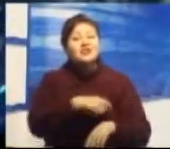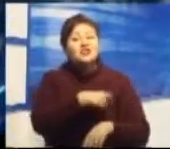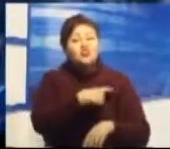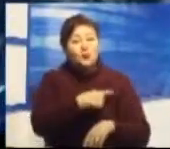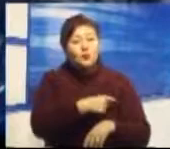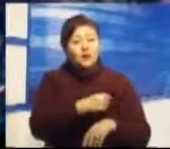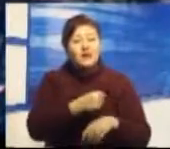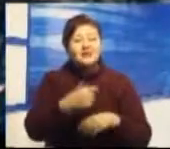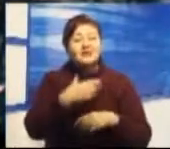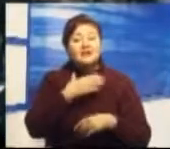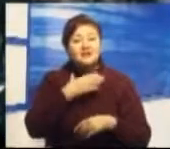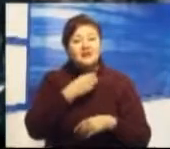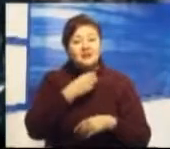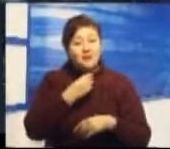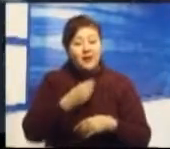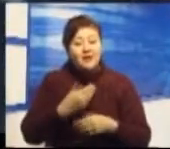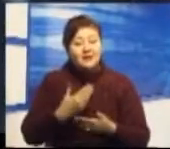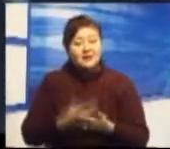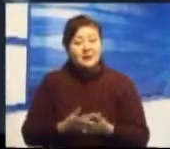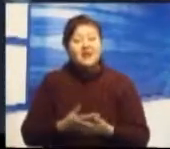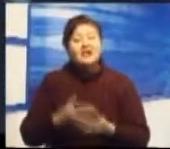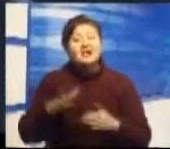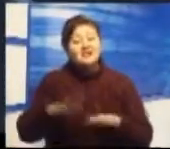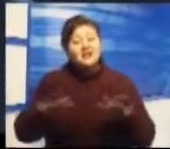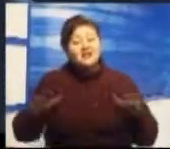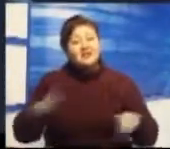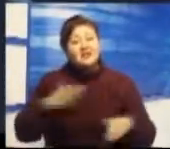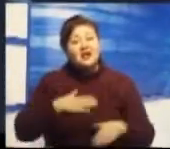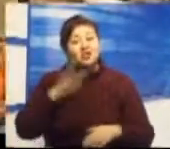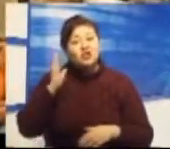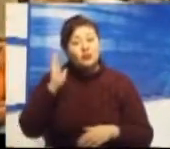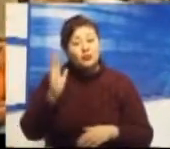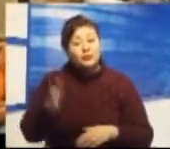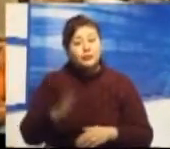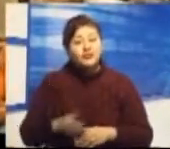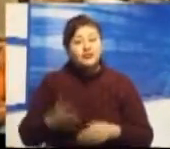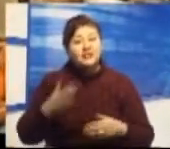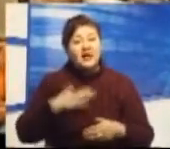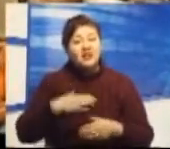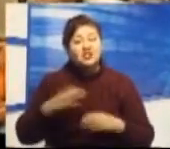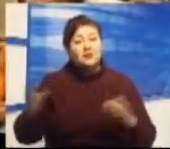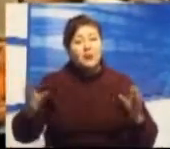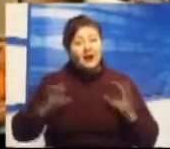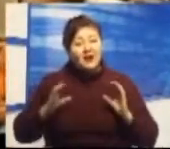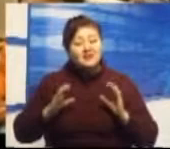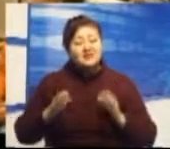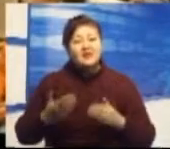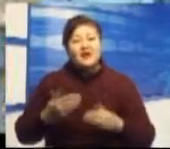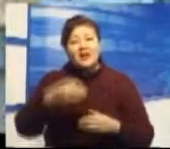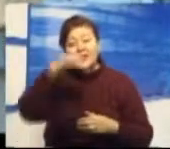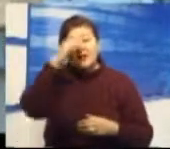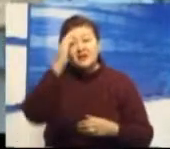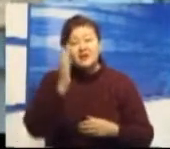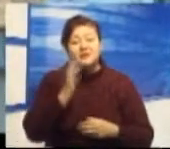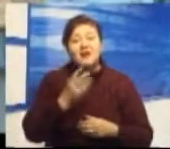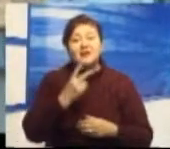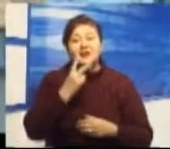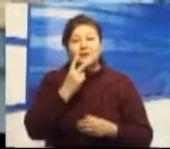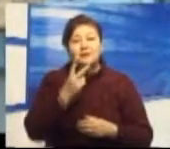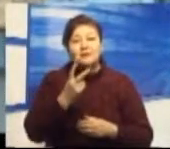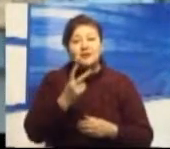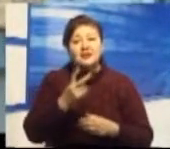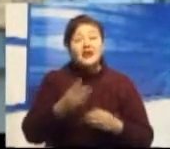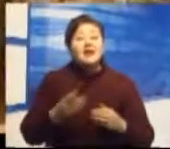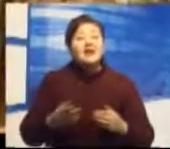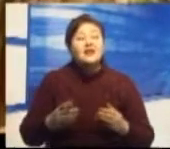Себебі балалар біздің болашағымыз, мемлекетіміздің байлығы. Бұдан кейін балалар арнайы әзірленген мерекелік дастарханнан